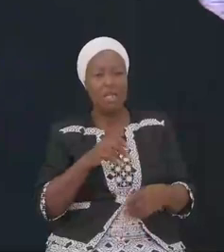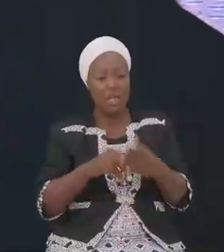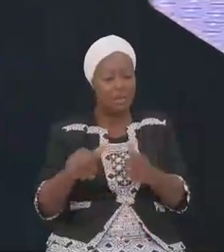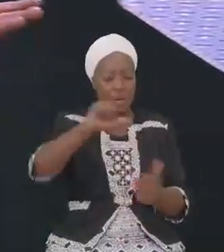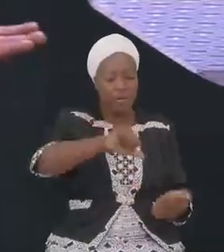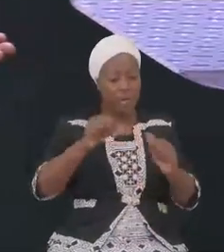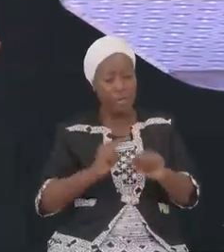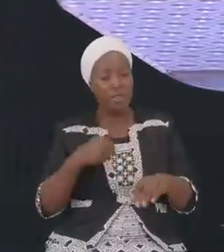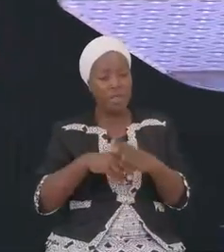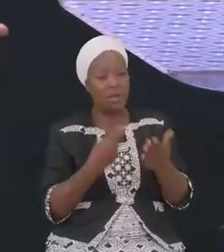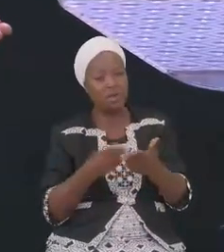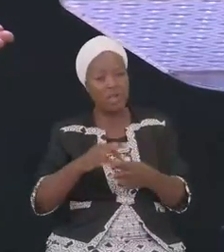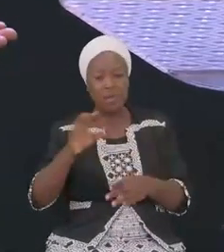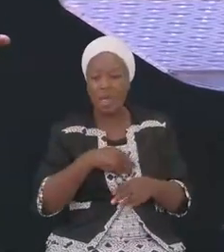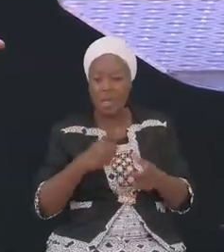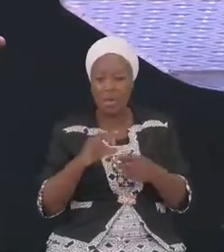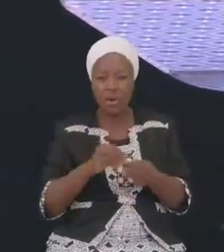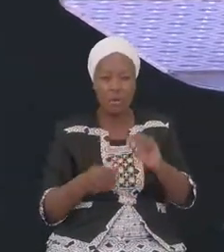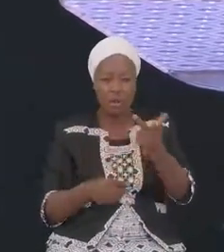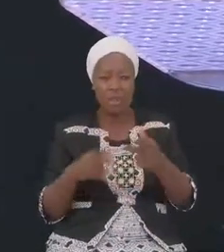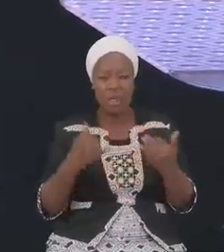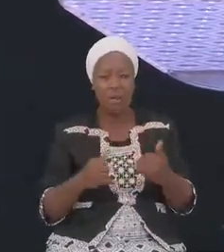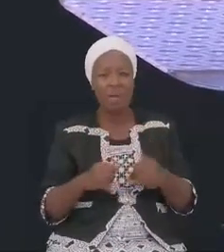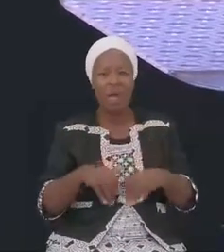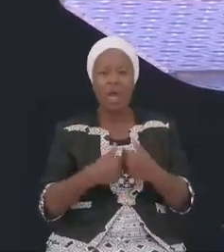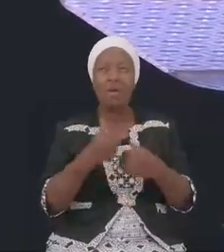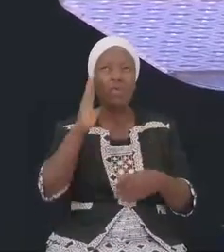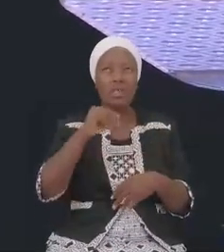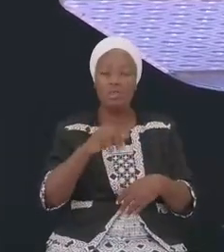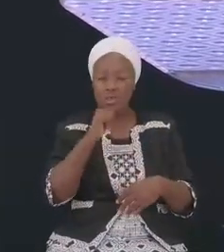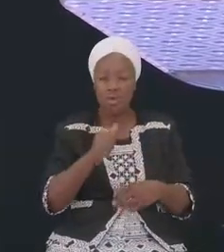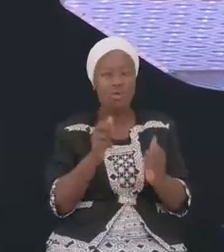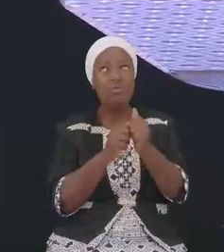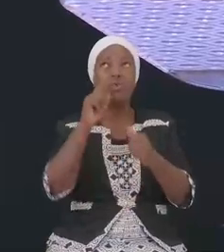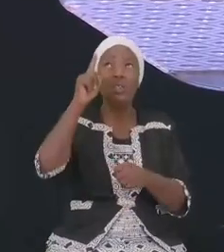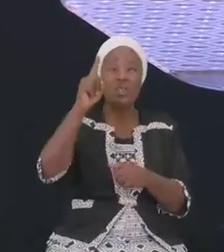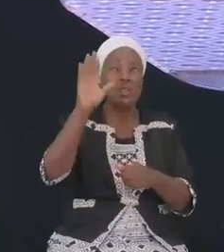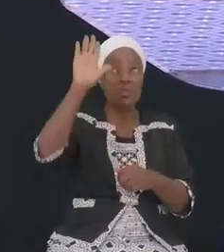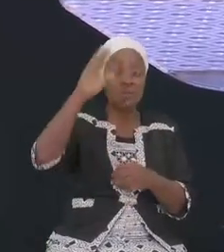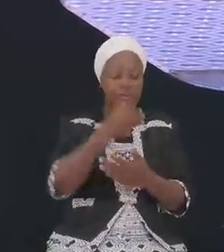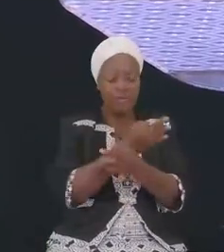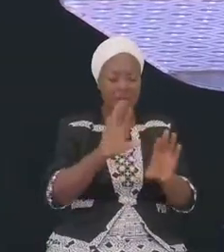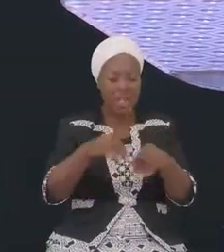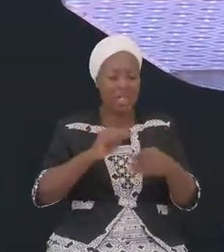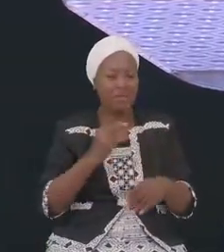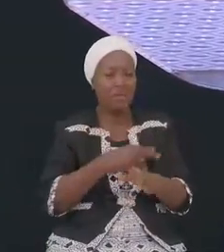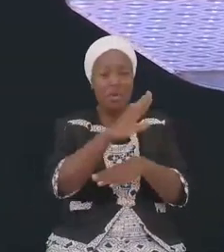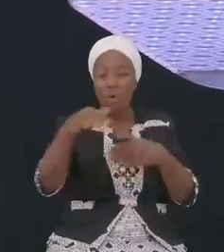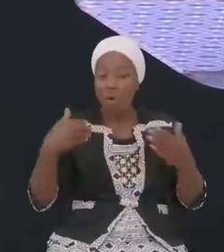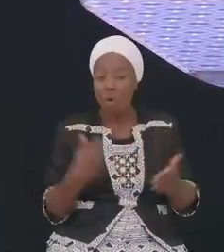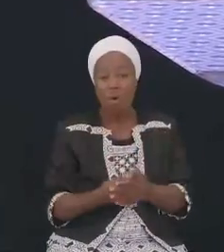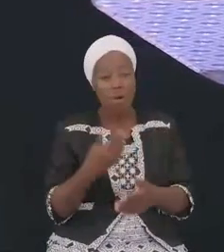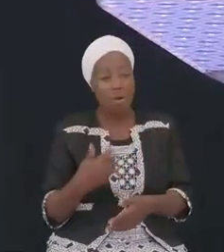Et comment ne nous donnera-t-il pas aussi toutes choses avec lui. Voilà le